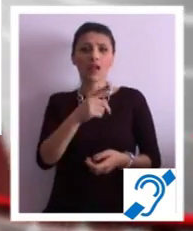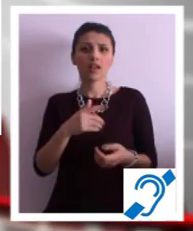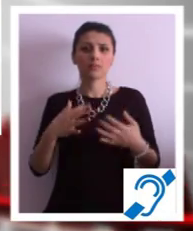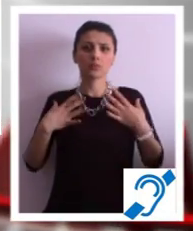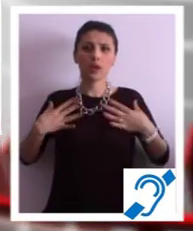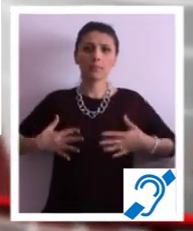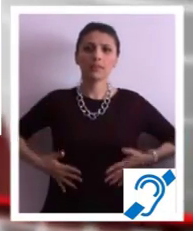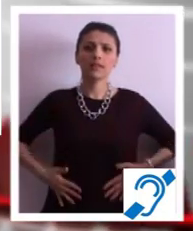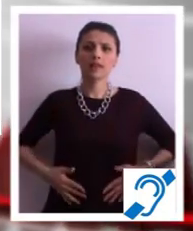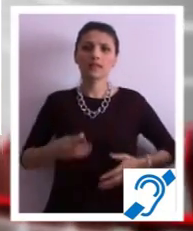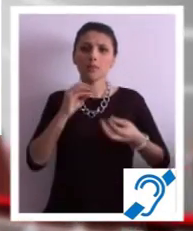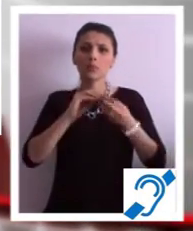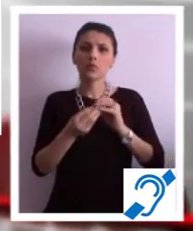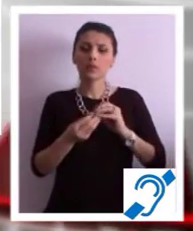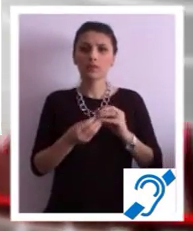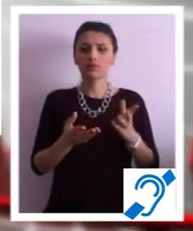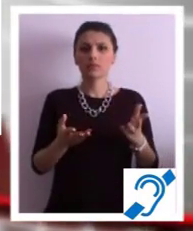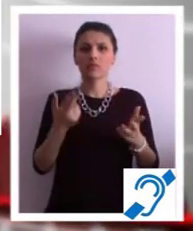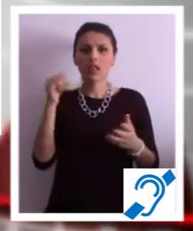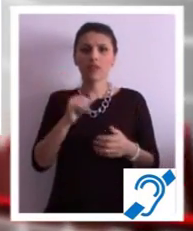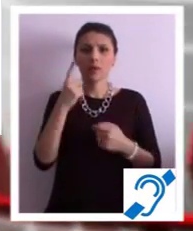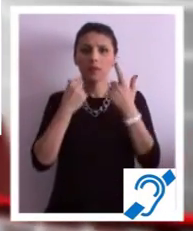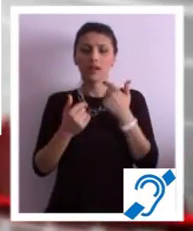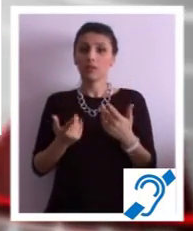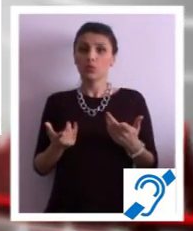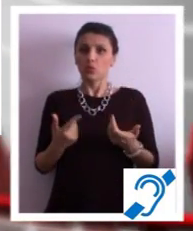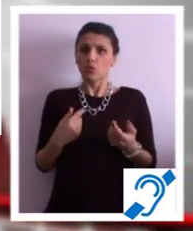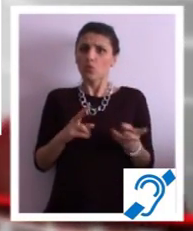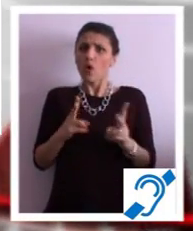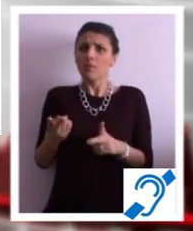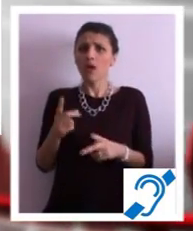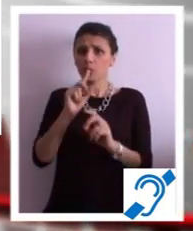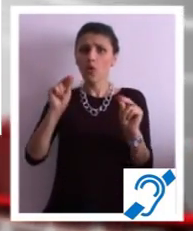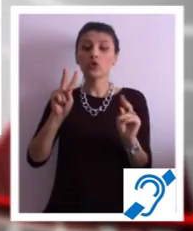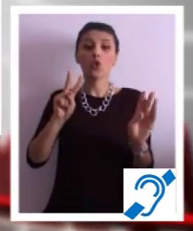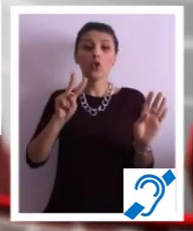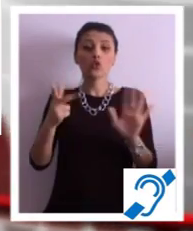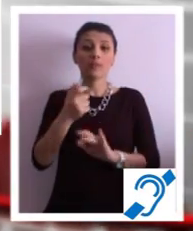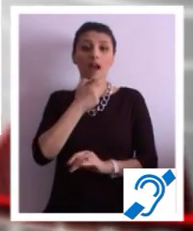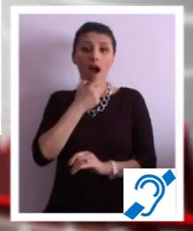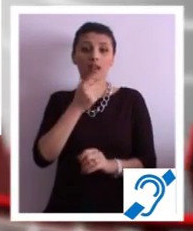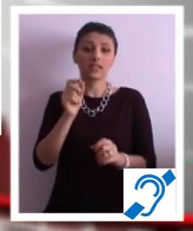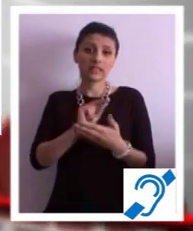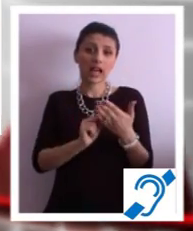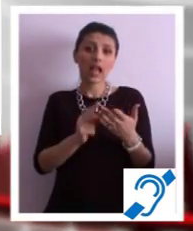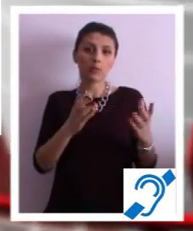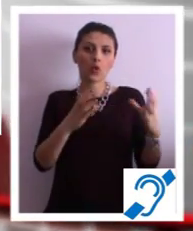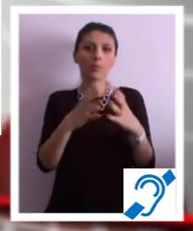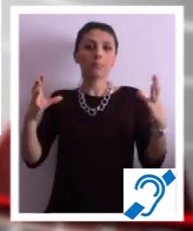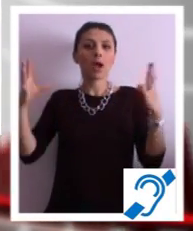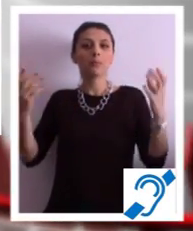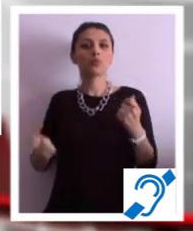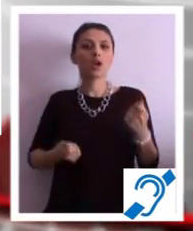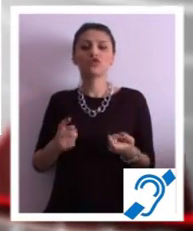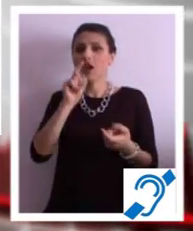pupe. Și fata vin plângând acasă. Nu mi se pare ceva corect un profesor de 28 de ani să înscrie la grupa mică și grupa mare de dansuri. Totul